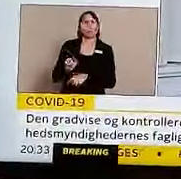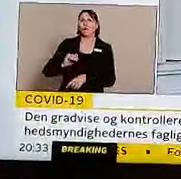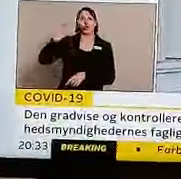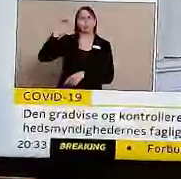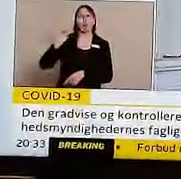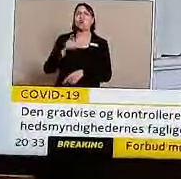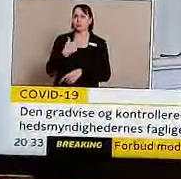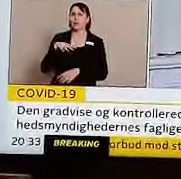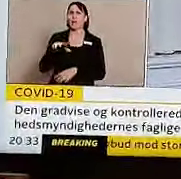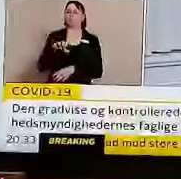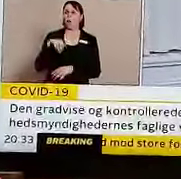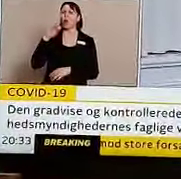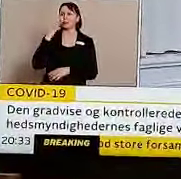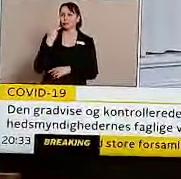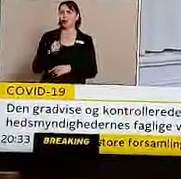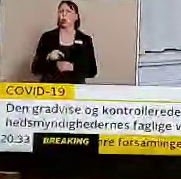يتكلم عن